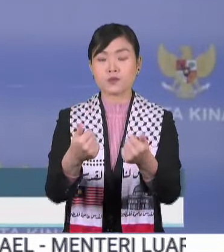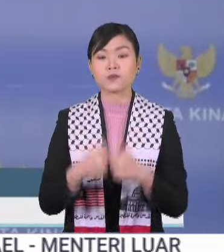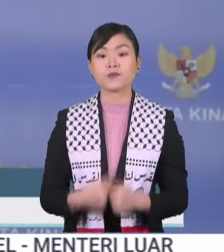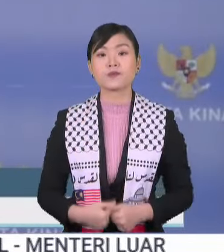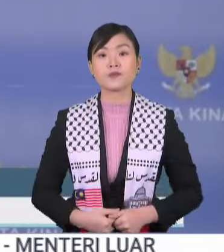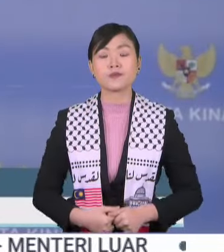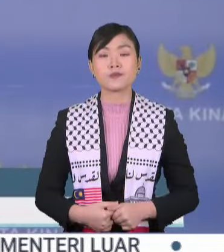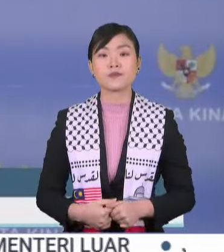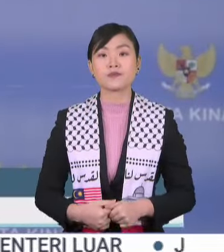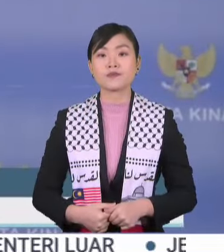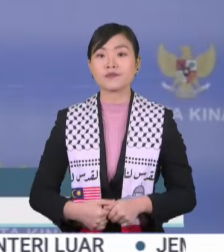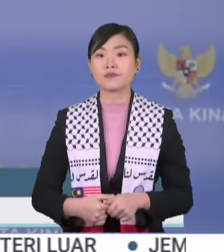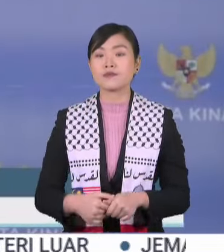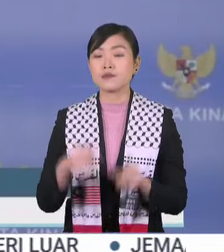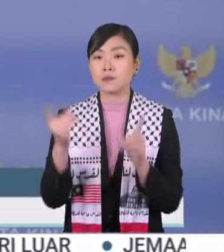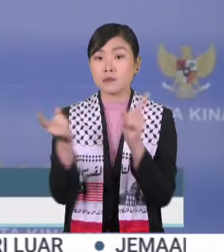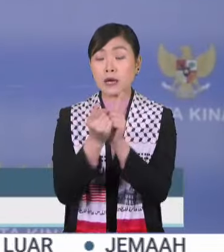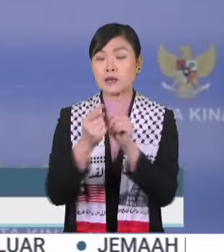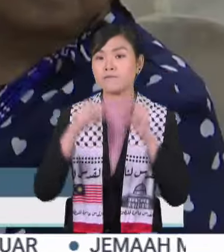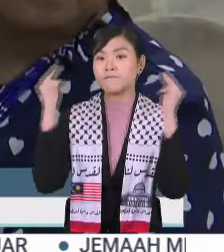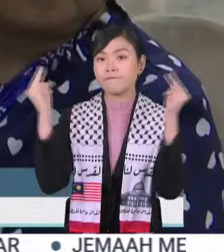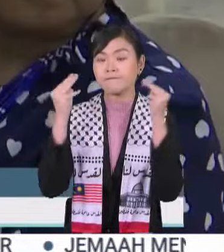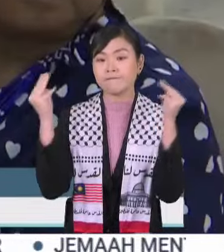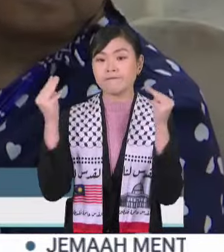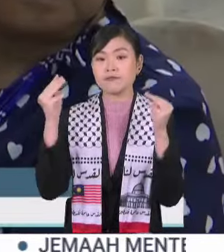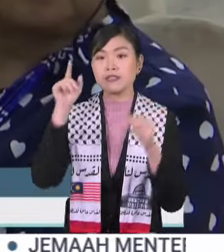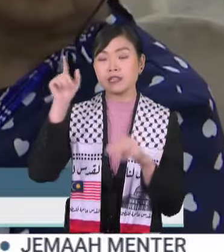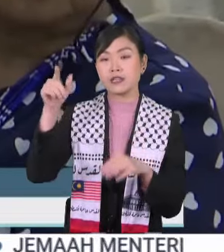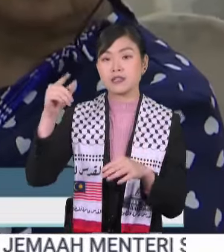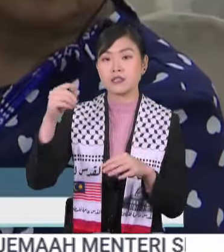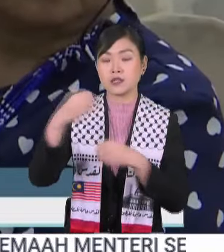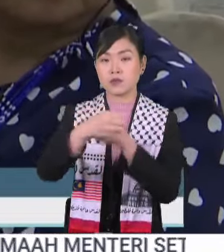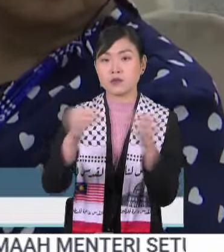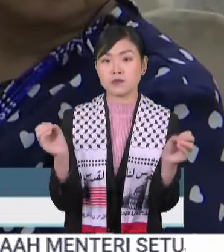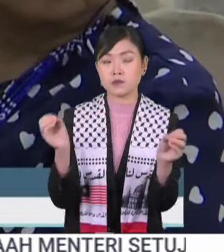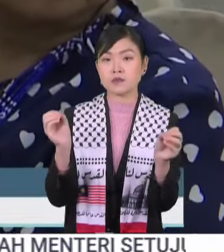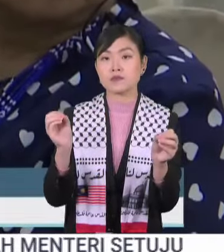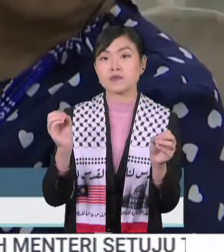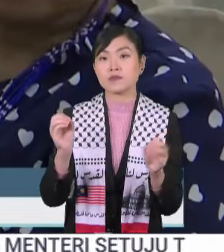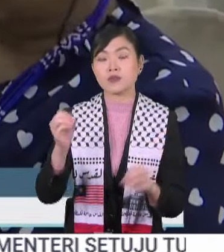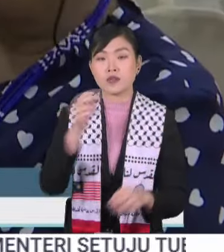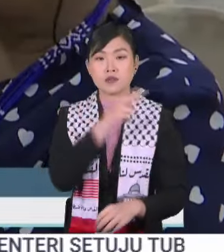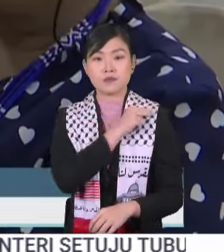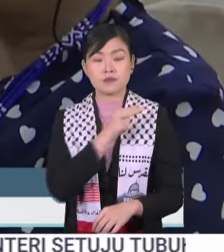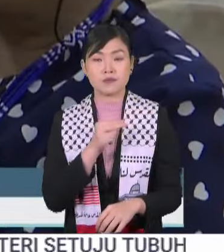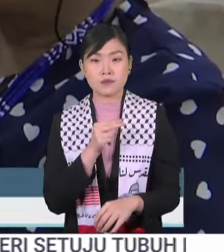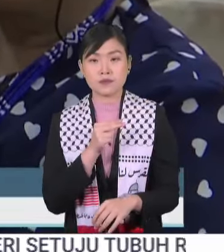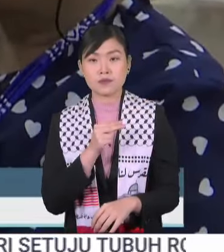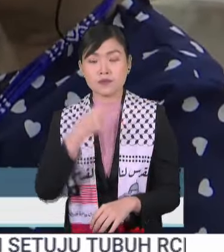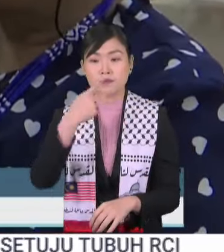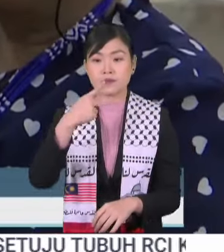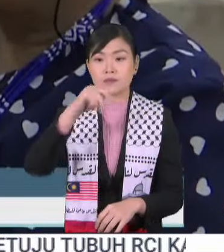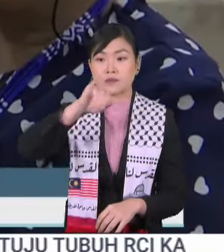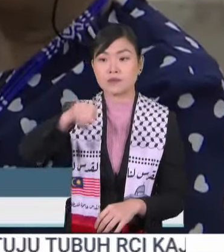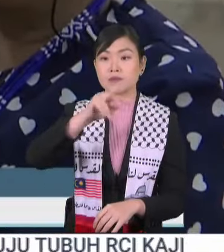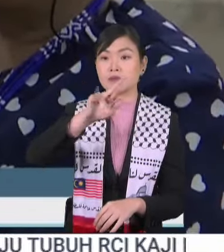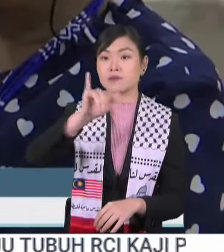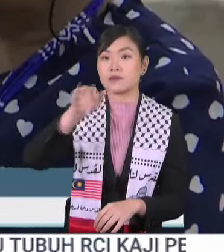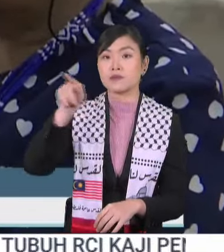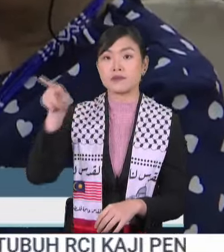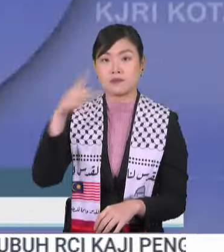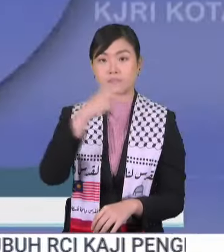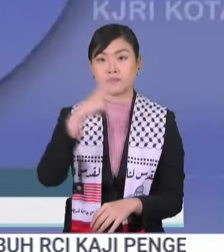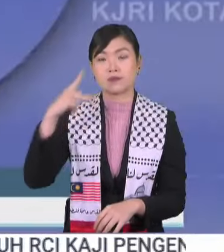lancar media dalam Majlis bersama media di pejabat konsulat general Republik Indonesia kjri di Kota